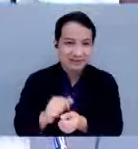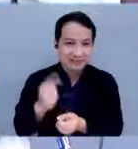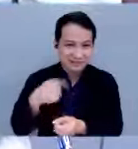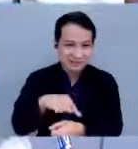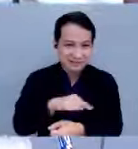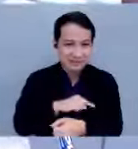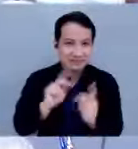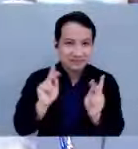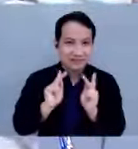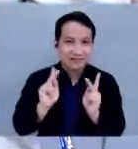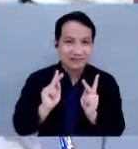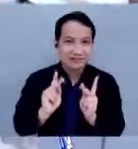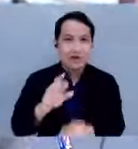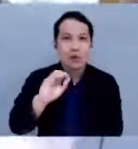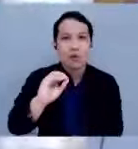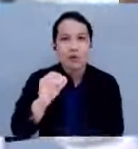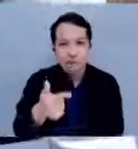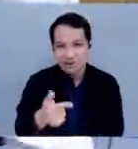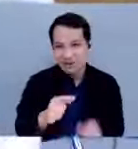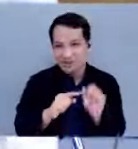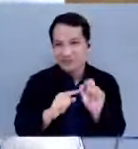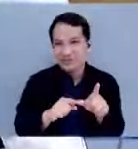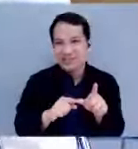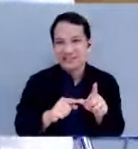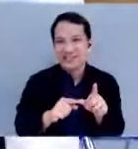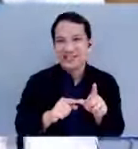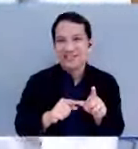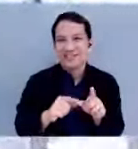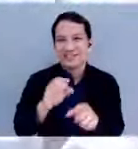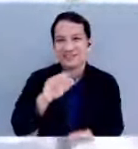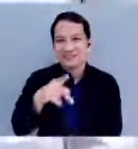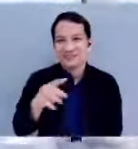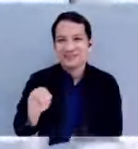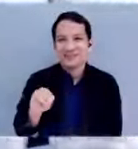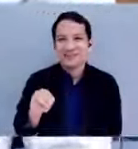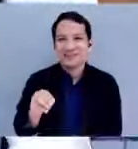dahil the OG nandito talaga. Wala siyang mas.